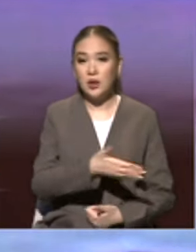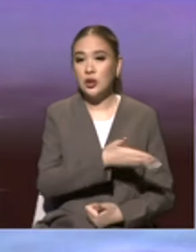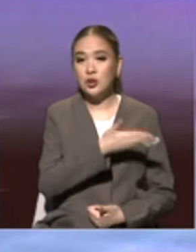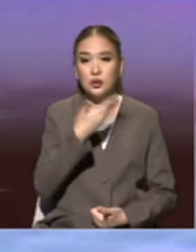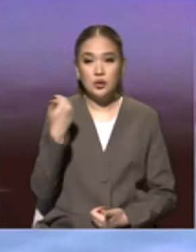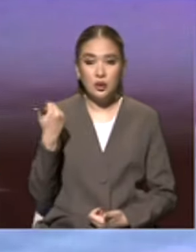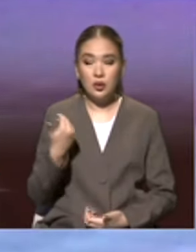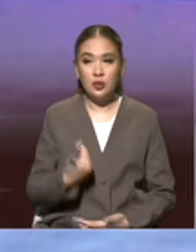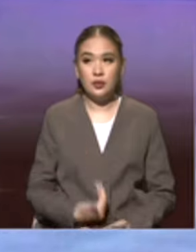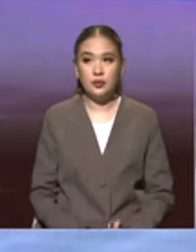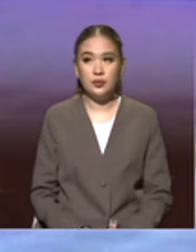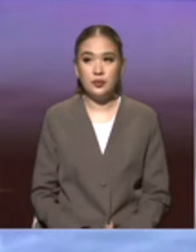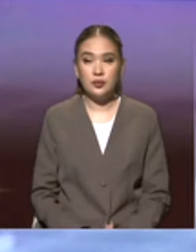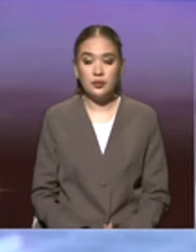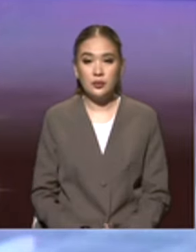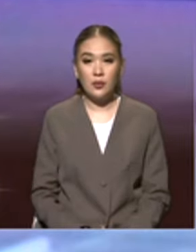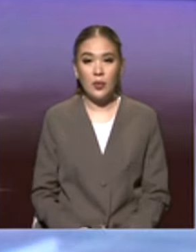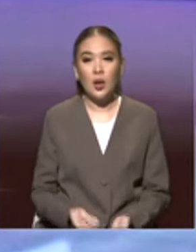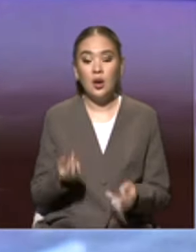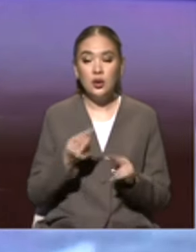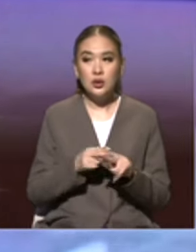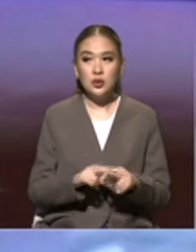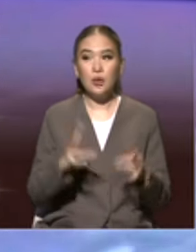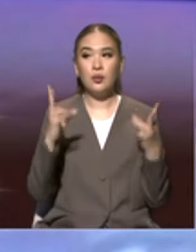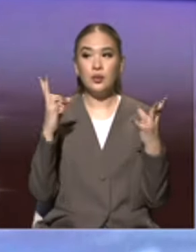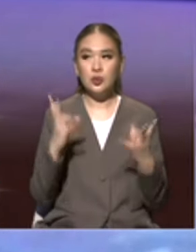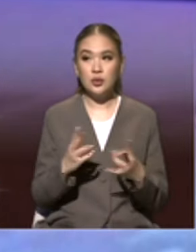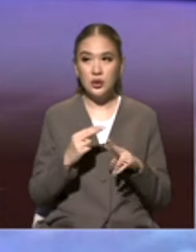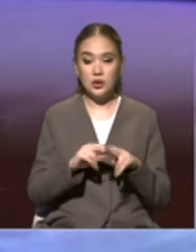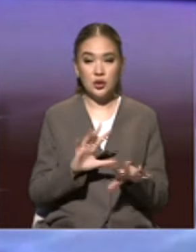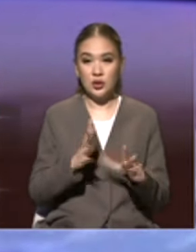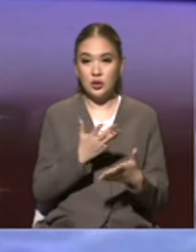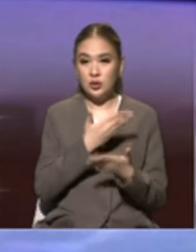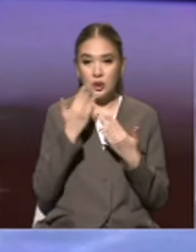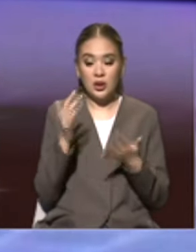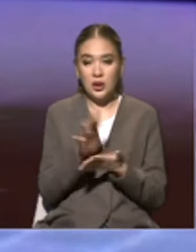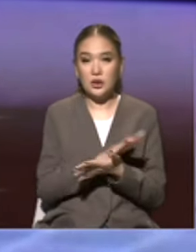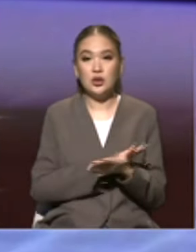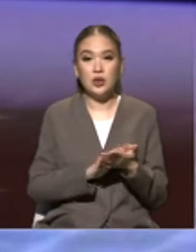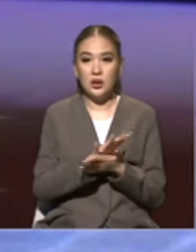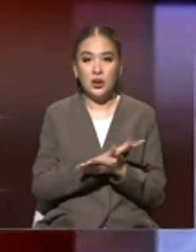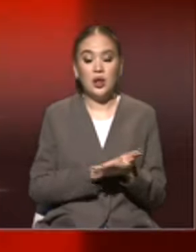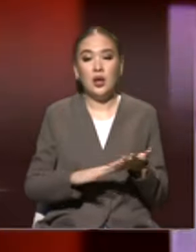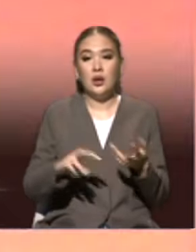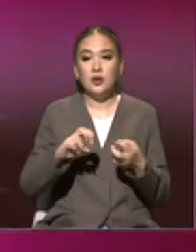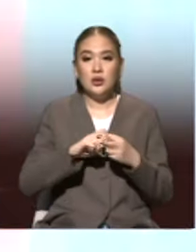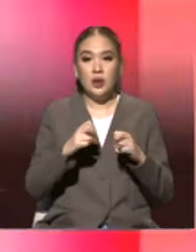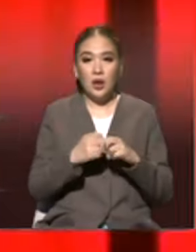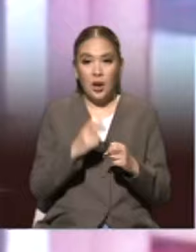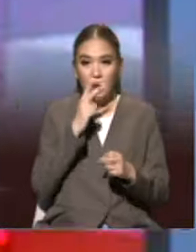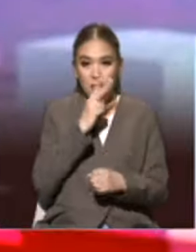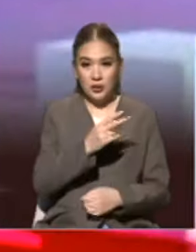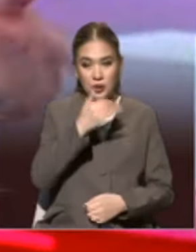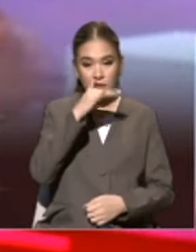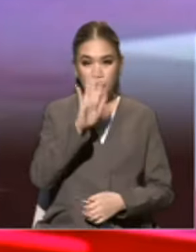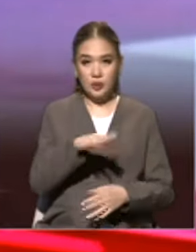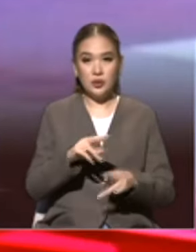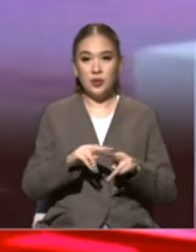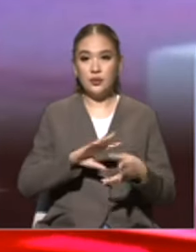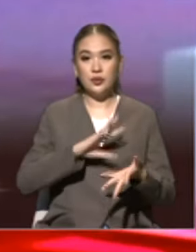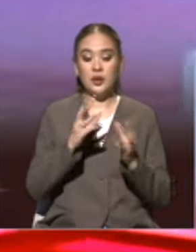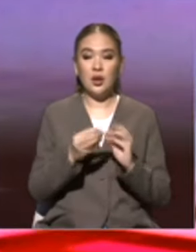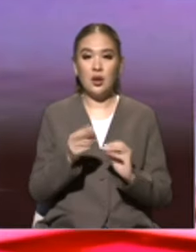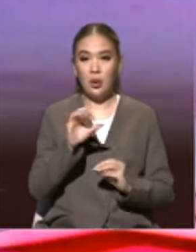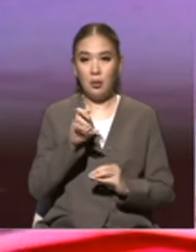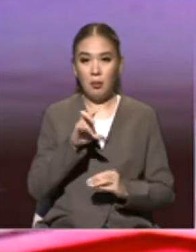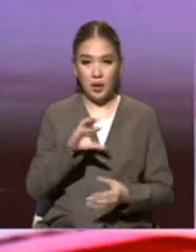қалай? Мемлекеттік монополия болса? Бәсекелестік осы болу керек. Бұл болмаса ешқандай жаңағыдай мәселелерді біз қадағалай алмаймыз. Бәрібір жаңағыдай негізгі компания